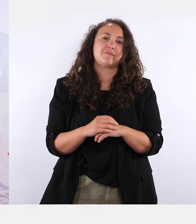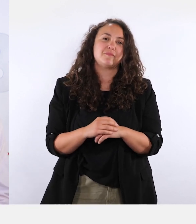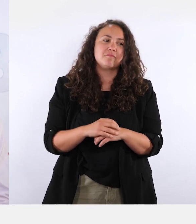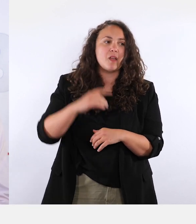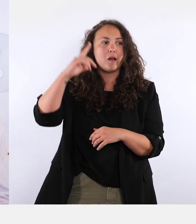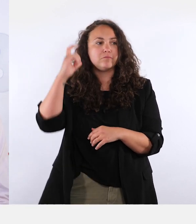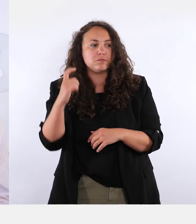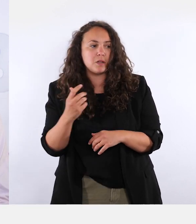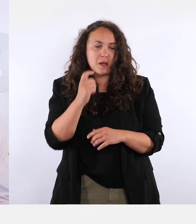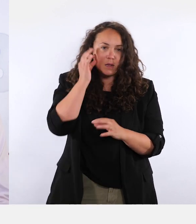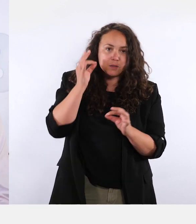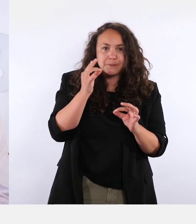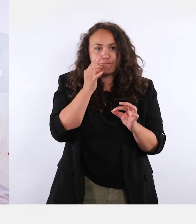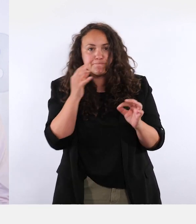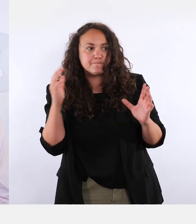non? Tout